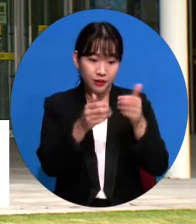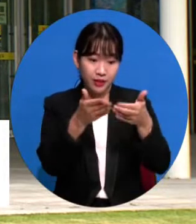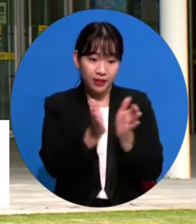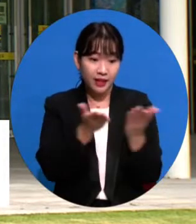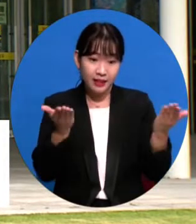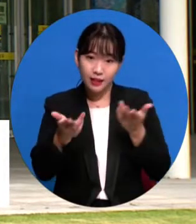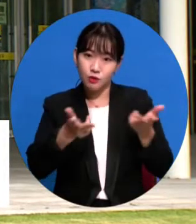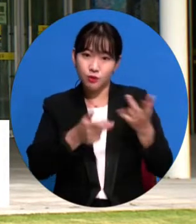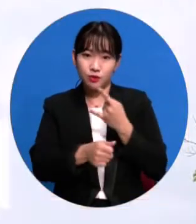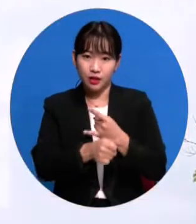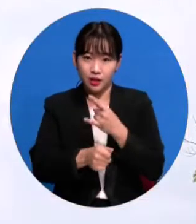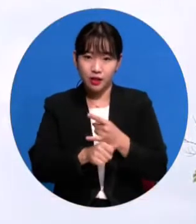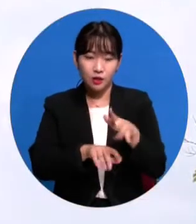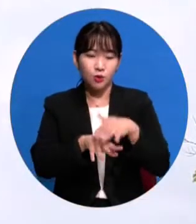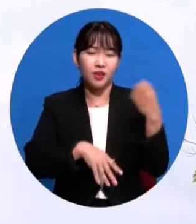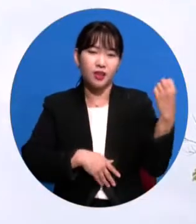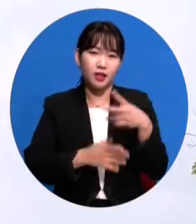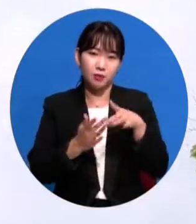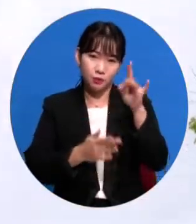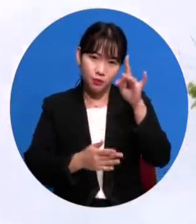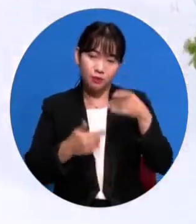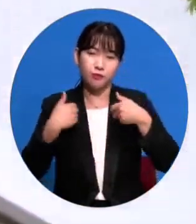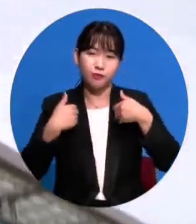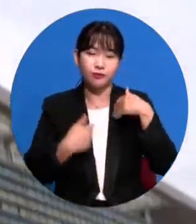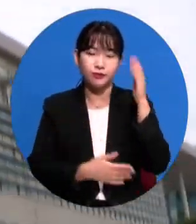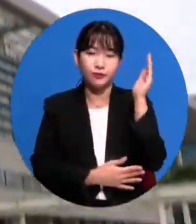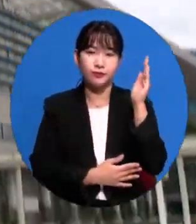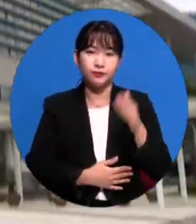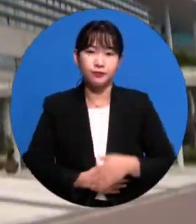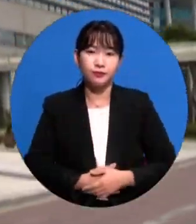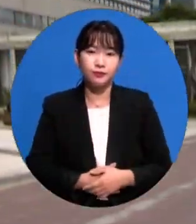조율해 조직 채 구성의 필요하다고 밝혔습니다